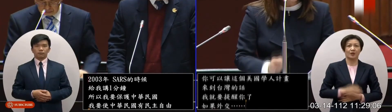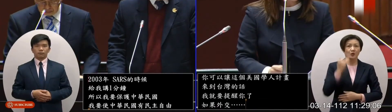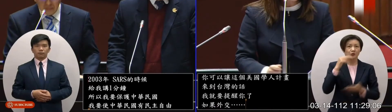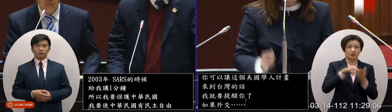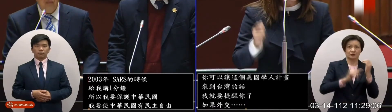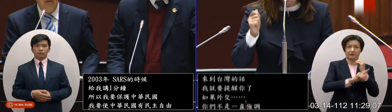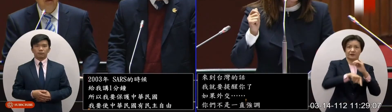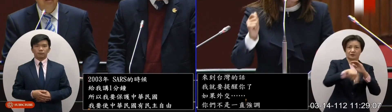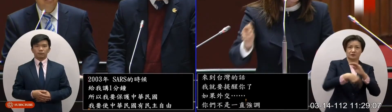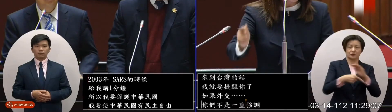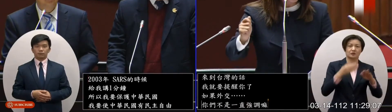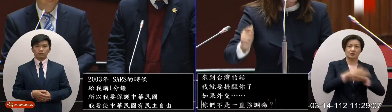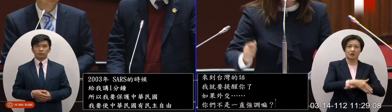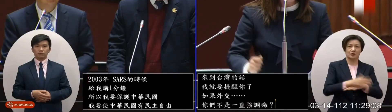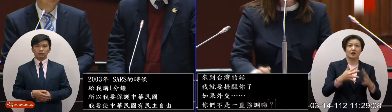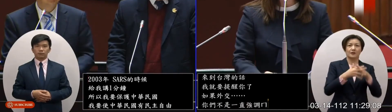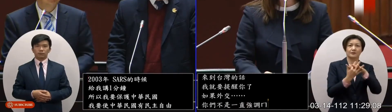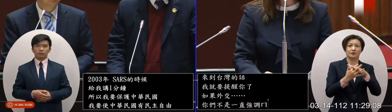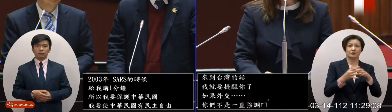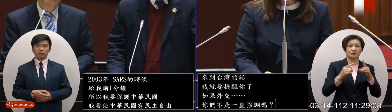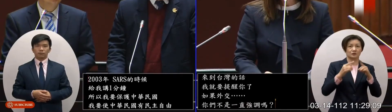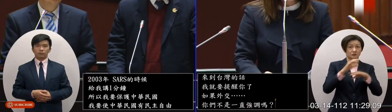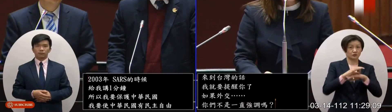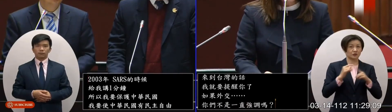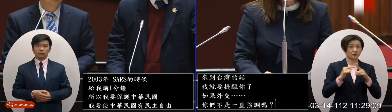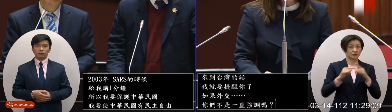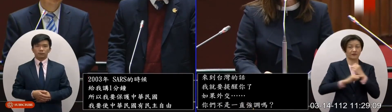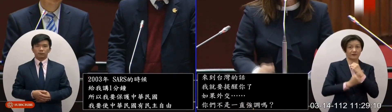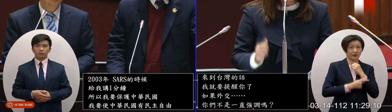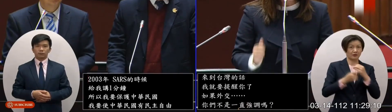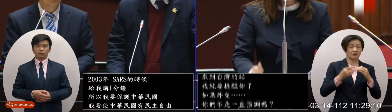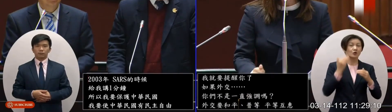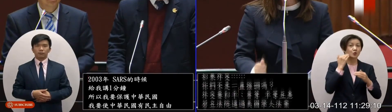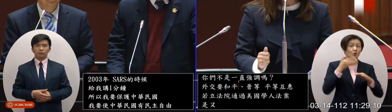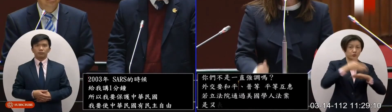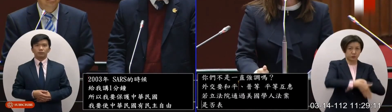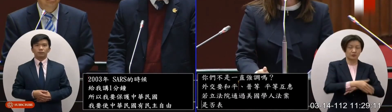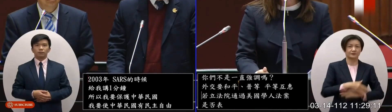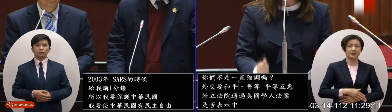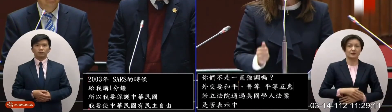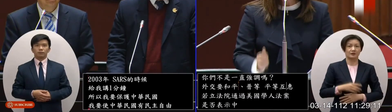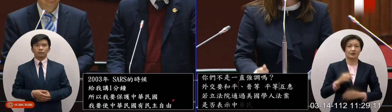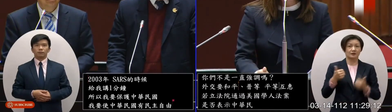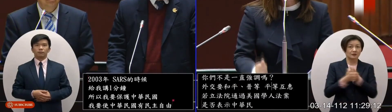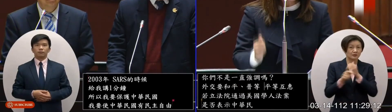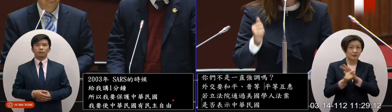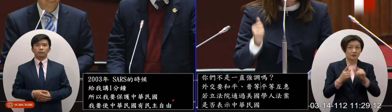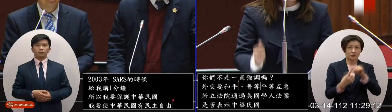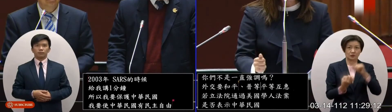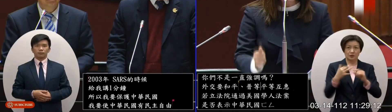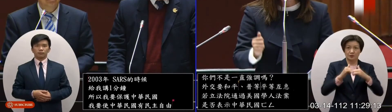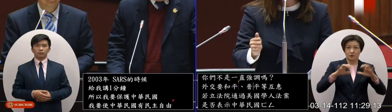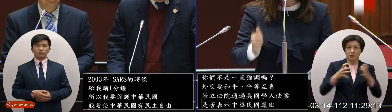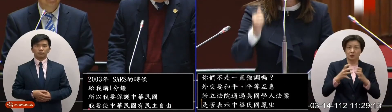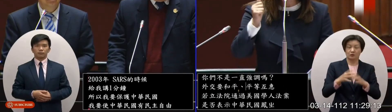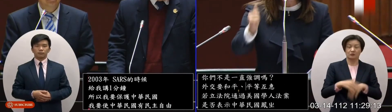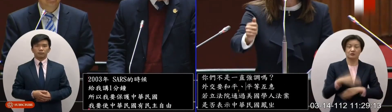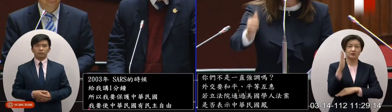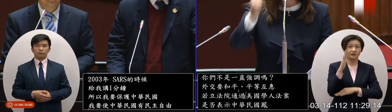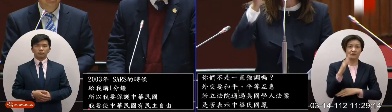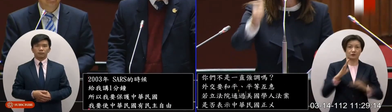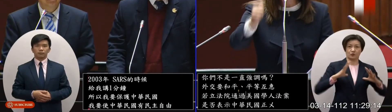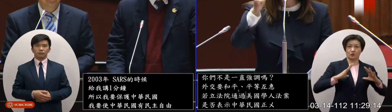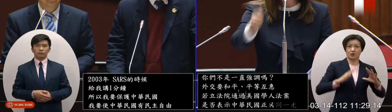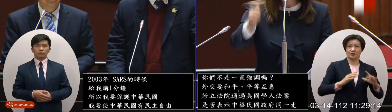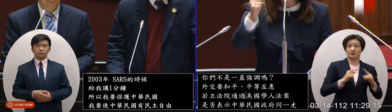也通过一个所谓的美国学人法案，是不是表示我们中华民国的政府也同样的可以派官员到美国